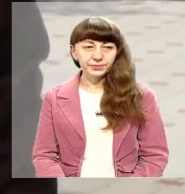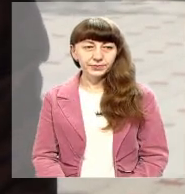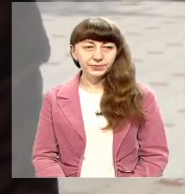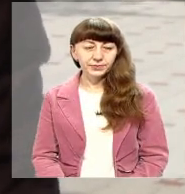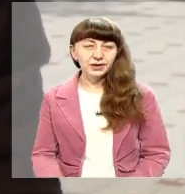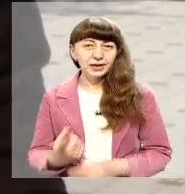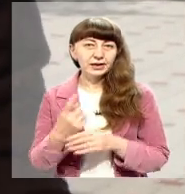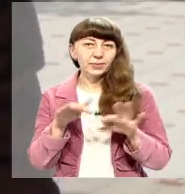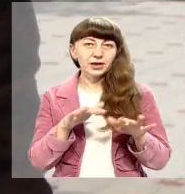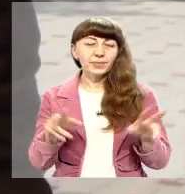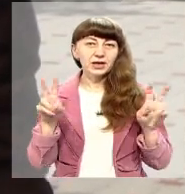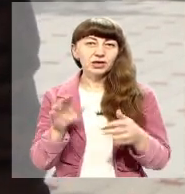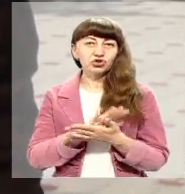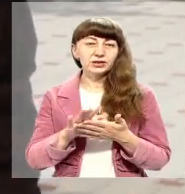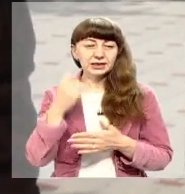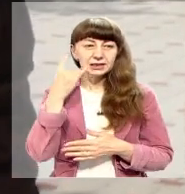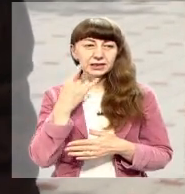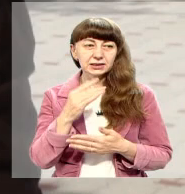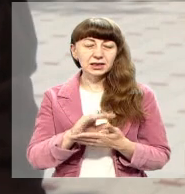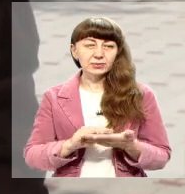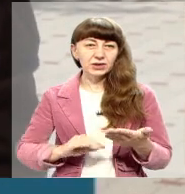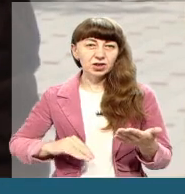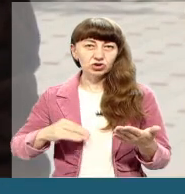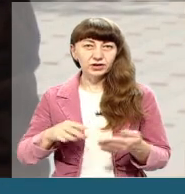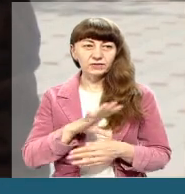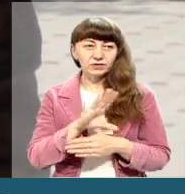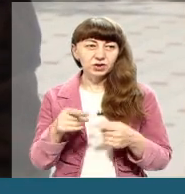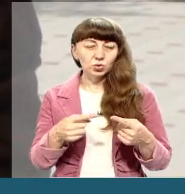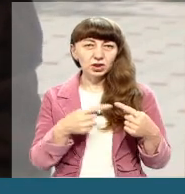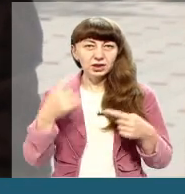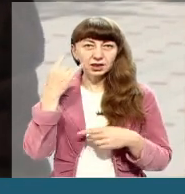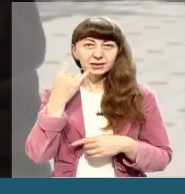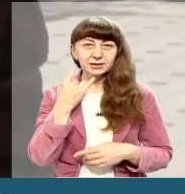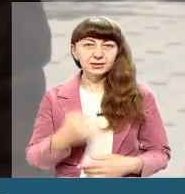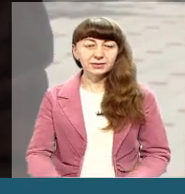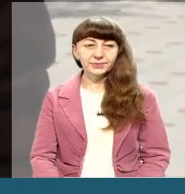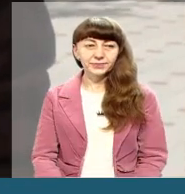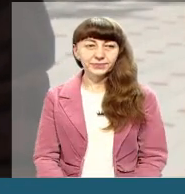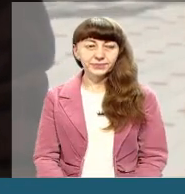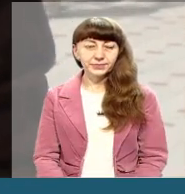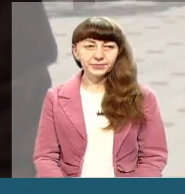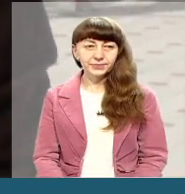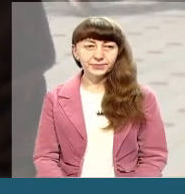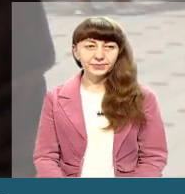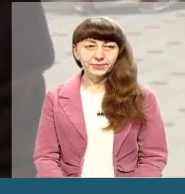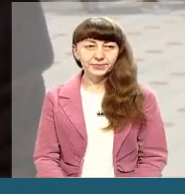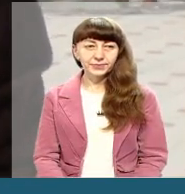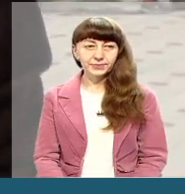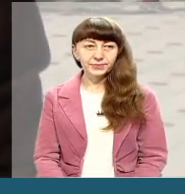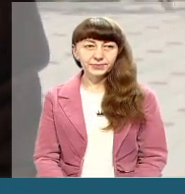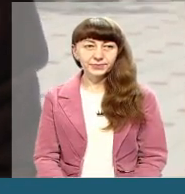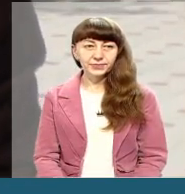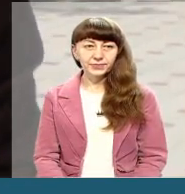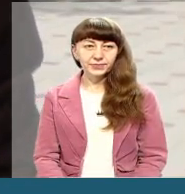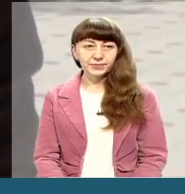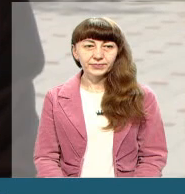жатыр. Осы акция аясында біз мінекі осы Қазақстан Республикасының киелі нысандары болып біз